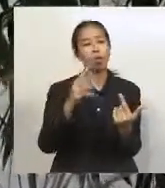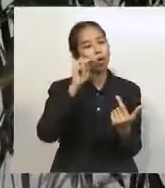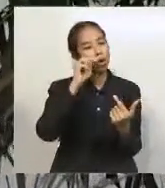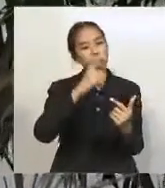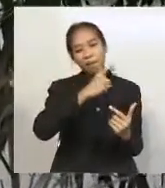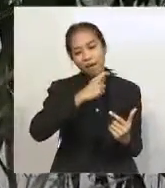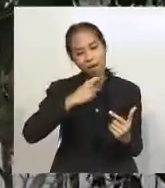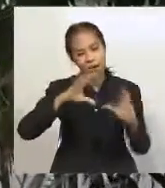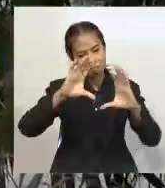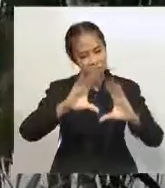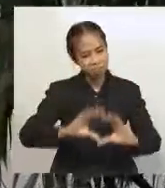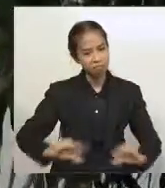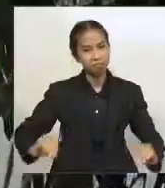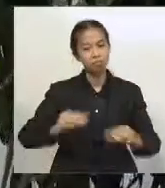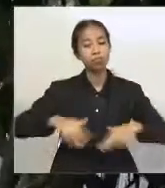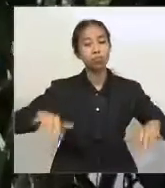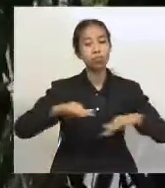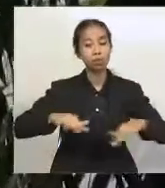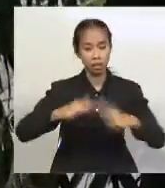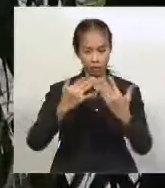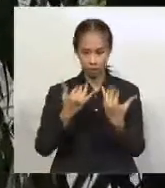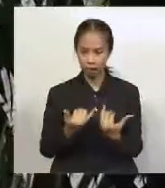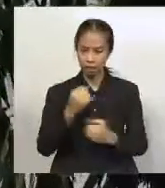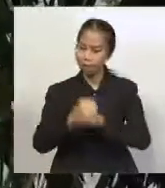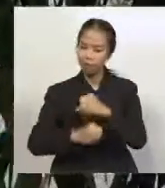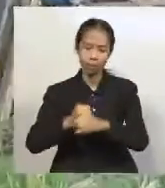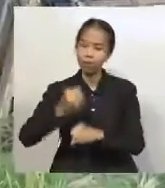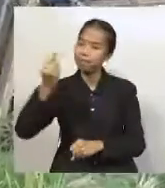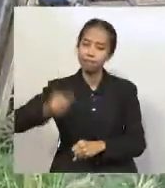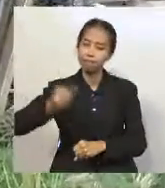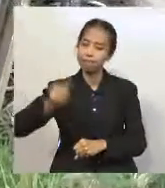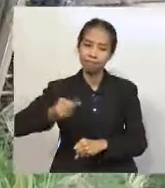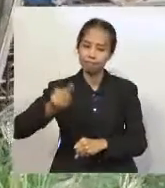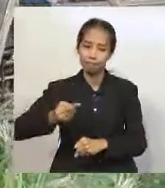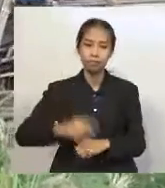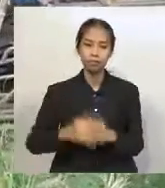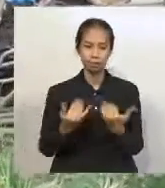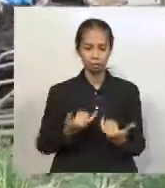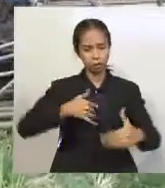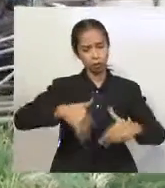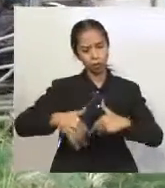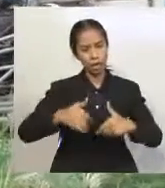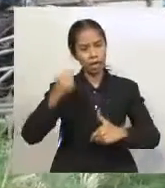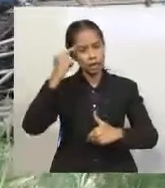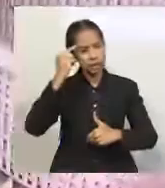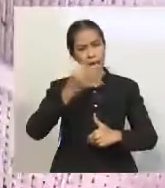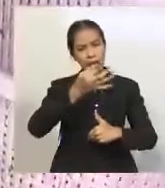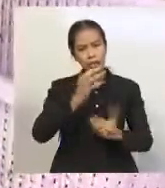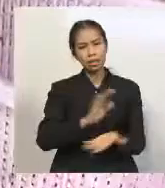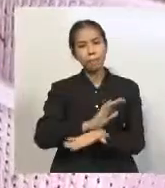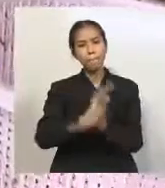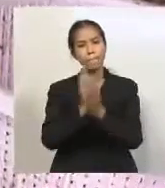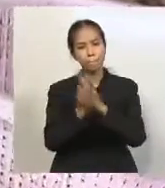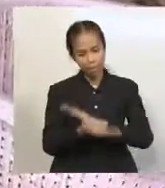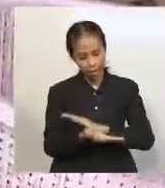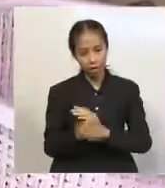แห้งเข้าสู่ภาวะปกติซึ่งจะเป็นแบบนี้แทบทุกปีชาวบ้านส่วนใหญ่จึงหันมาทำอาชีพประมงจับปลาไว้กินถน